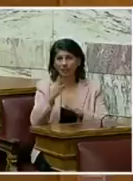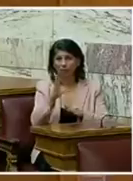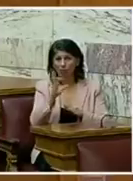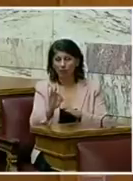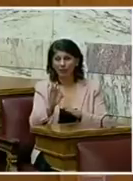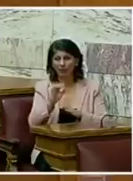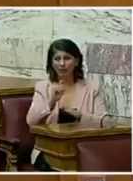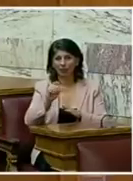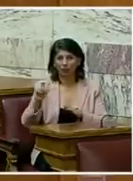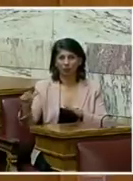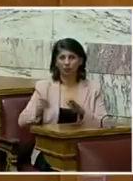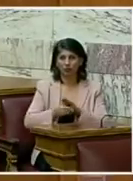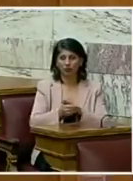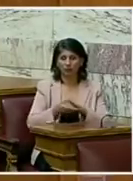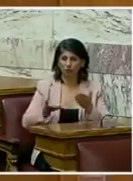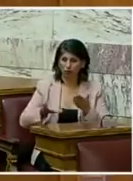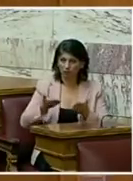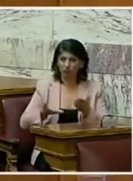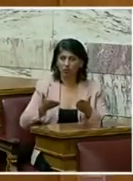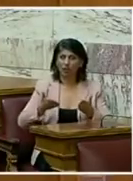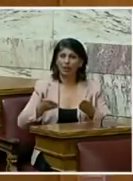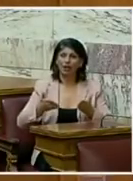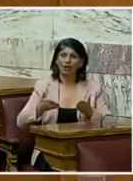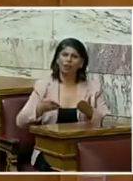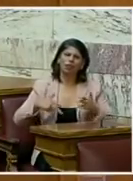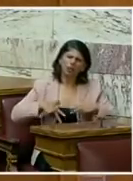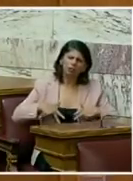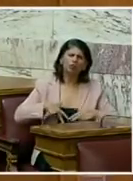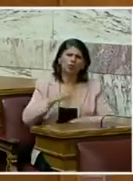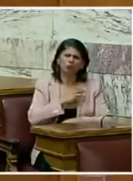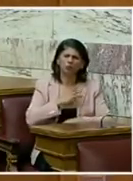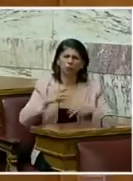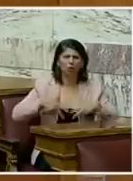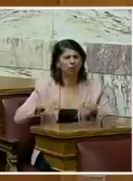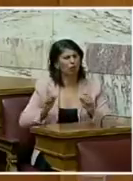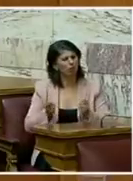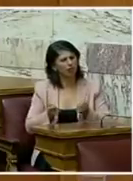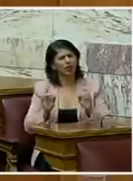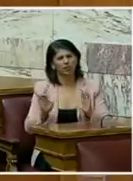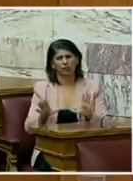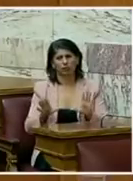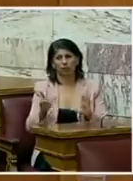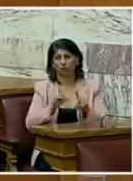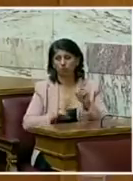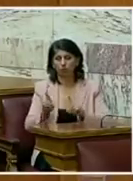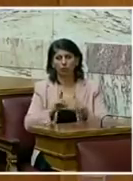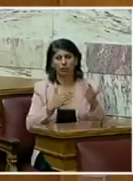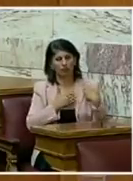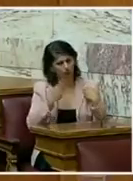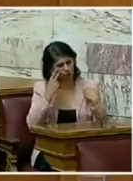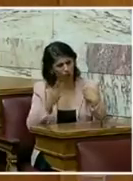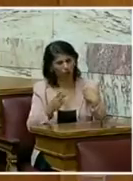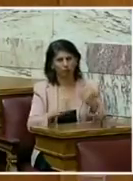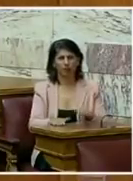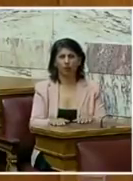χρηματισμού, 100% συμβασμού κρατικών αξιωματούχων δεν έκανε η ελληνική πολιτεία απολύτως τίποτα. Ποιοι έχουν την ευθύνη, θα το δούμε λοιπόν. Γιατί